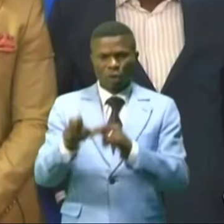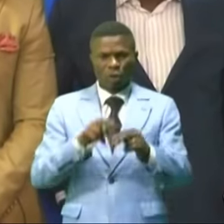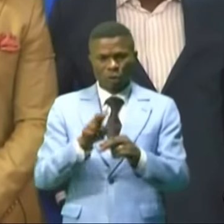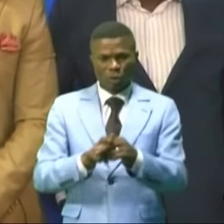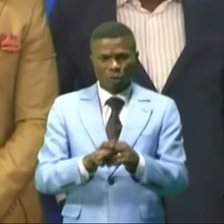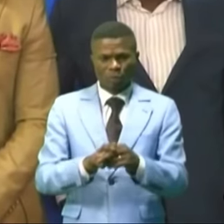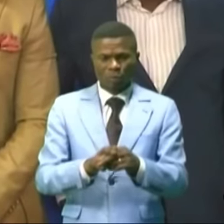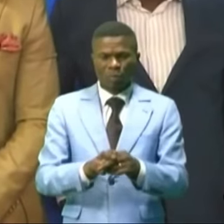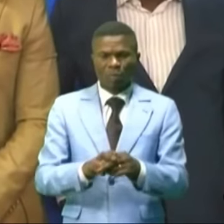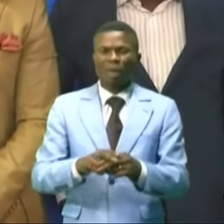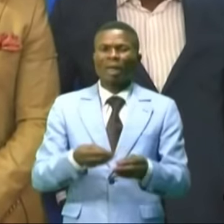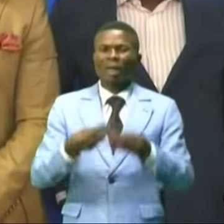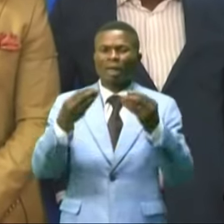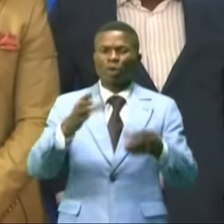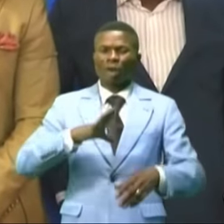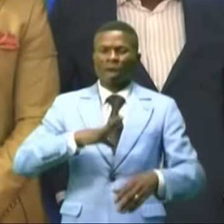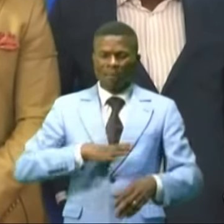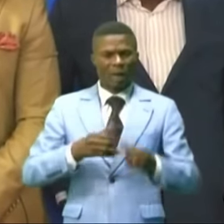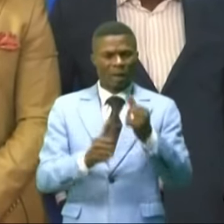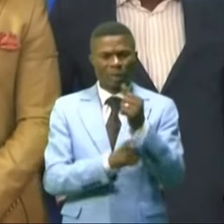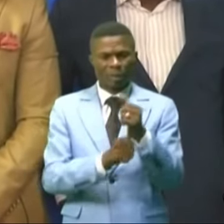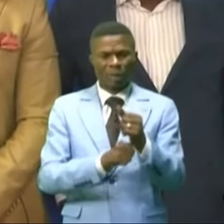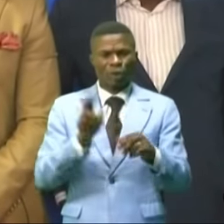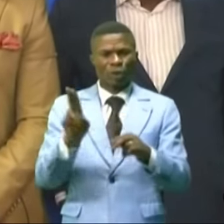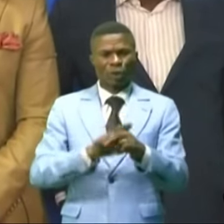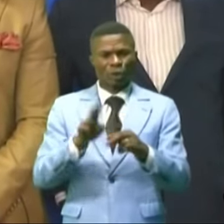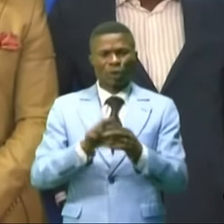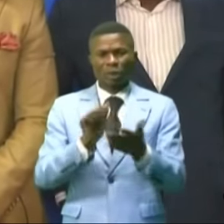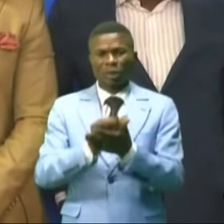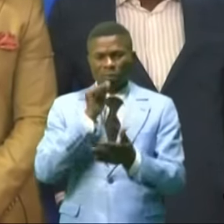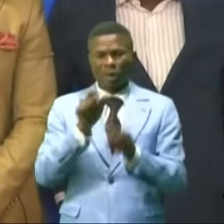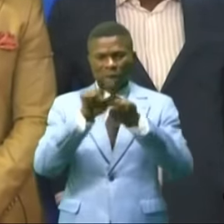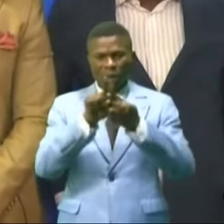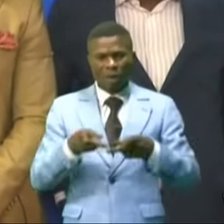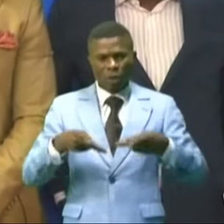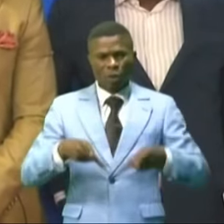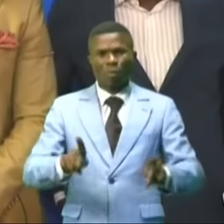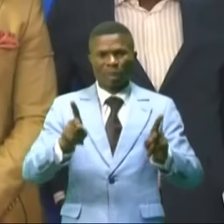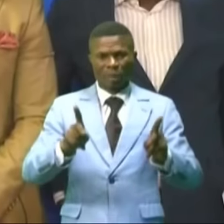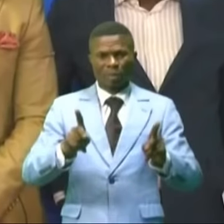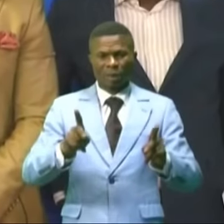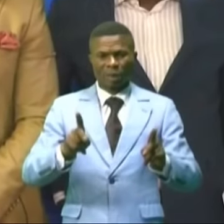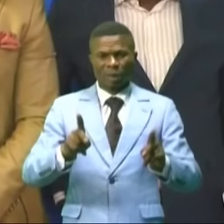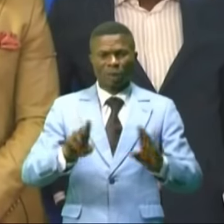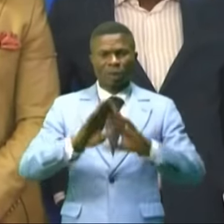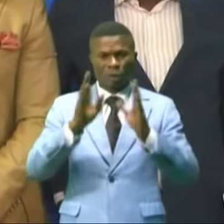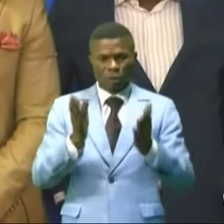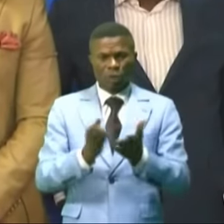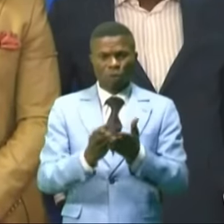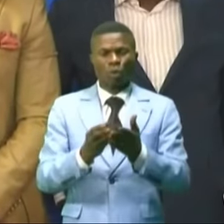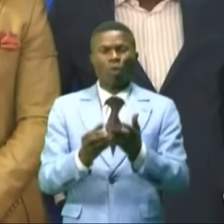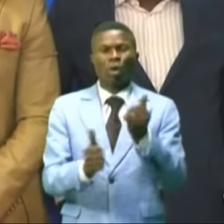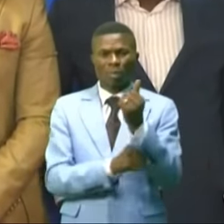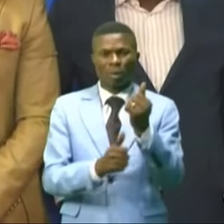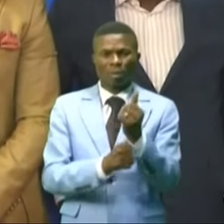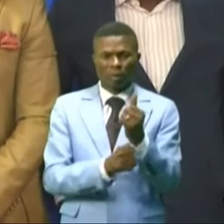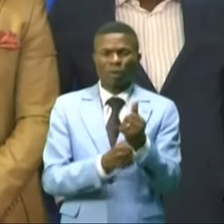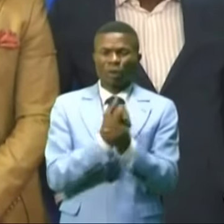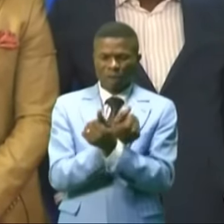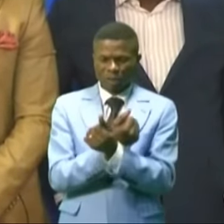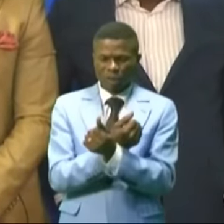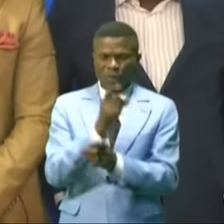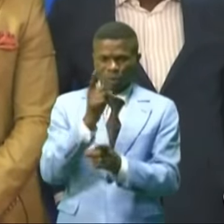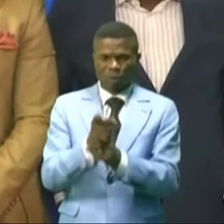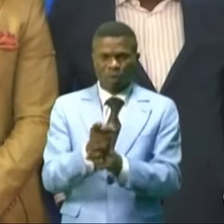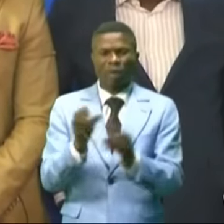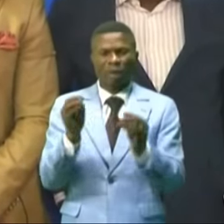asphyxier les partenaires qui sont les télédistributeurs, mais aussi pour permettre à ce que cette persécution soit véritablement effective. La